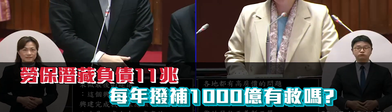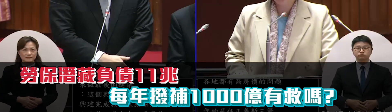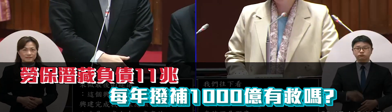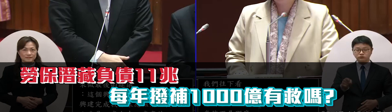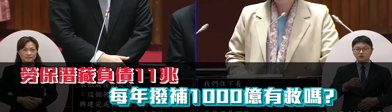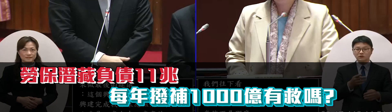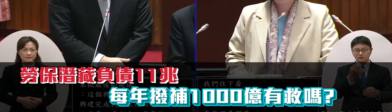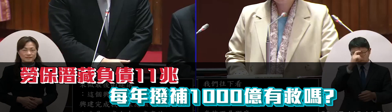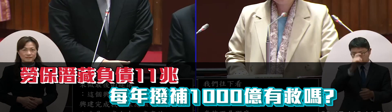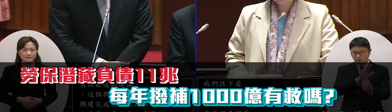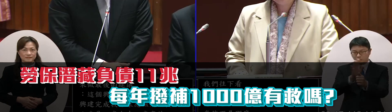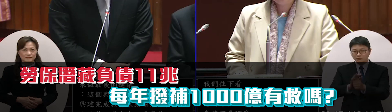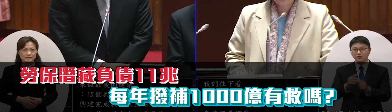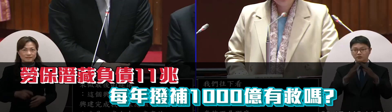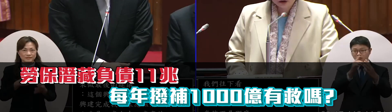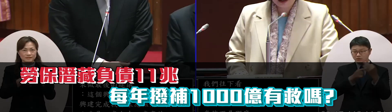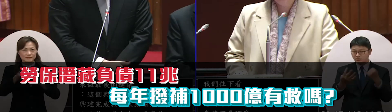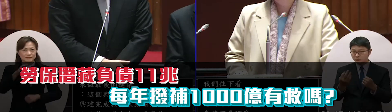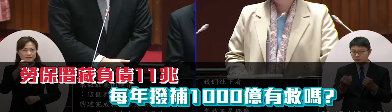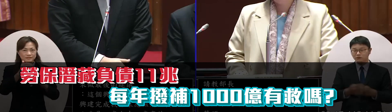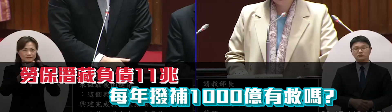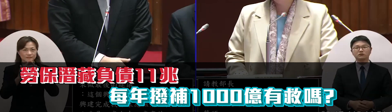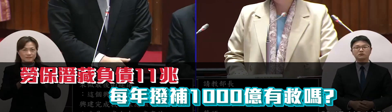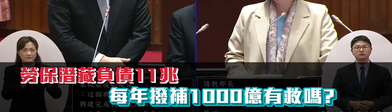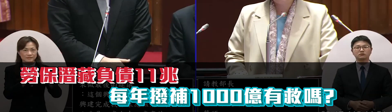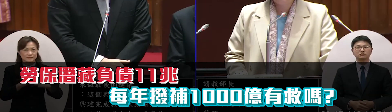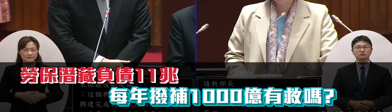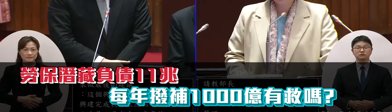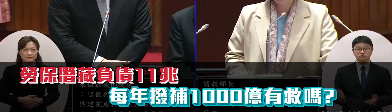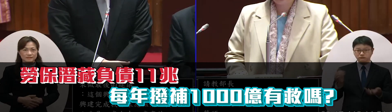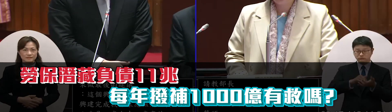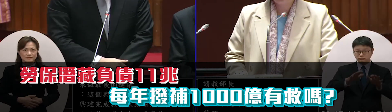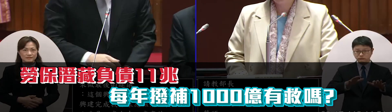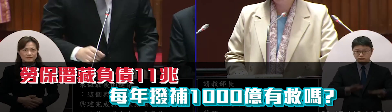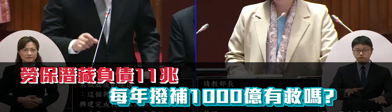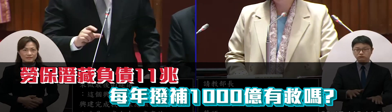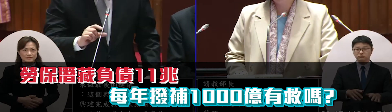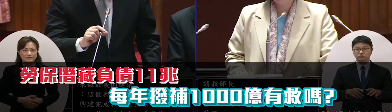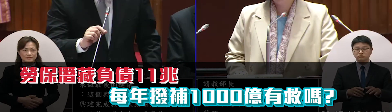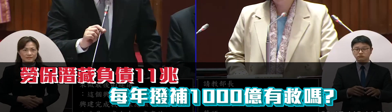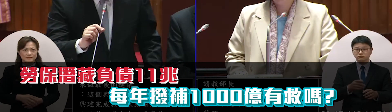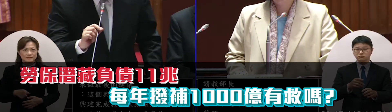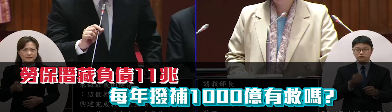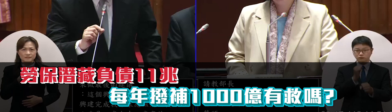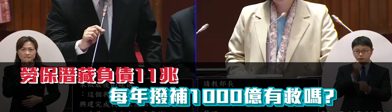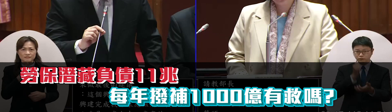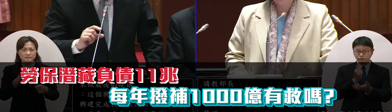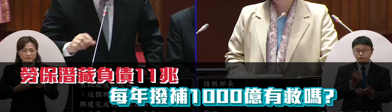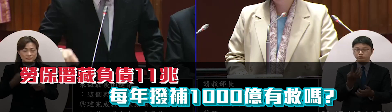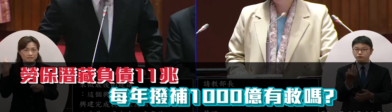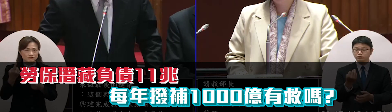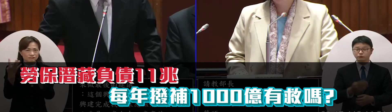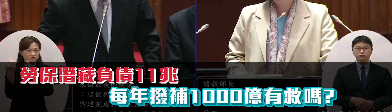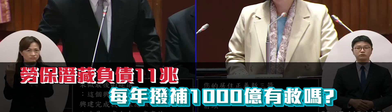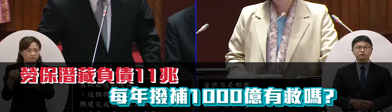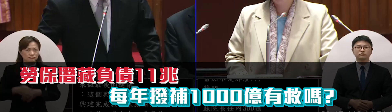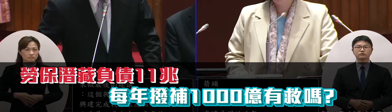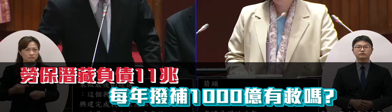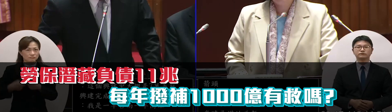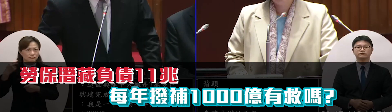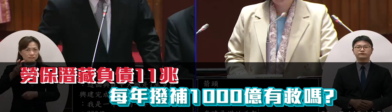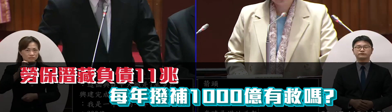少？您记得吗？ 50万户。 对，那目前是大概有达到多少户？ 那个是去年的数字哈，去年的数字